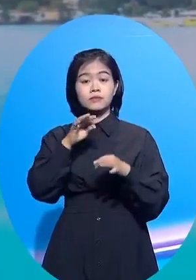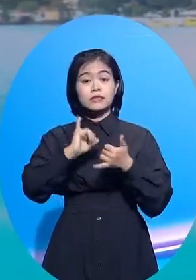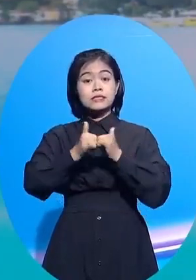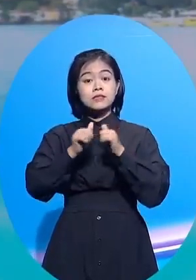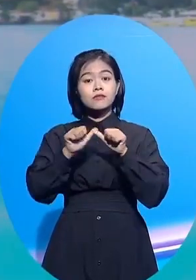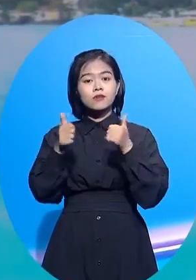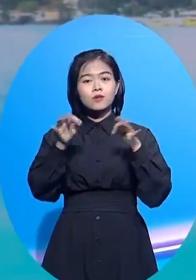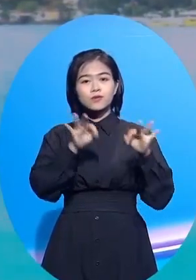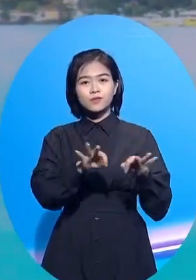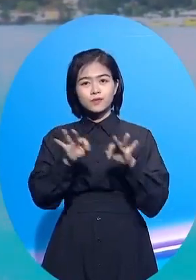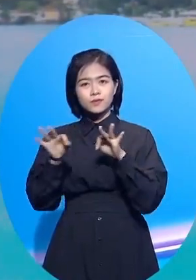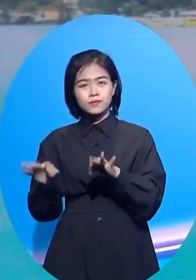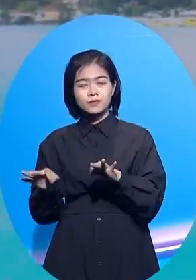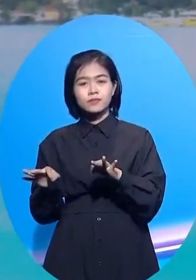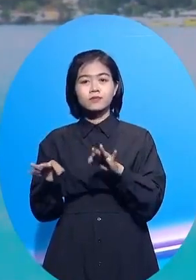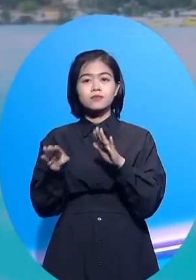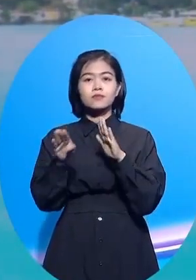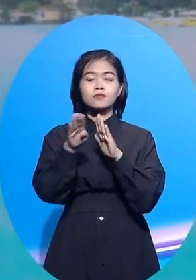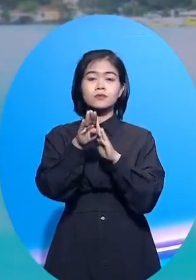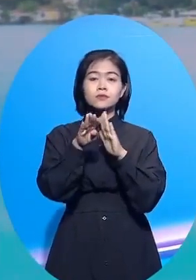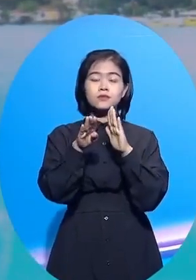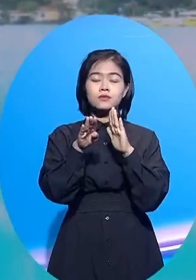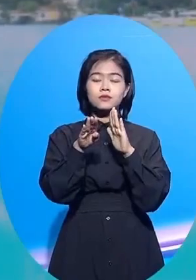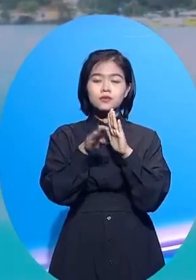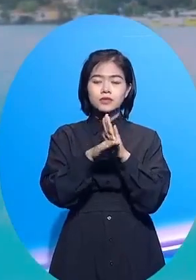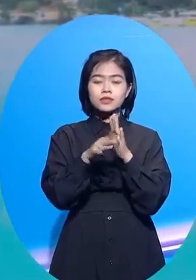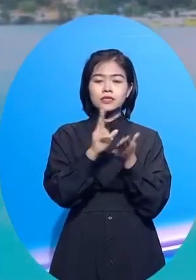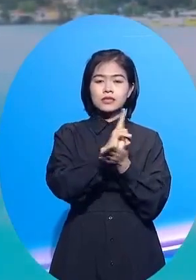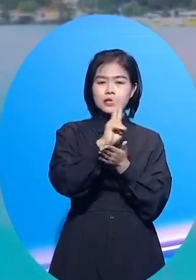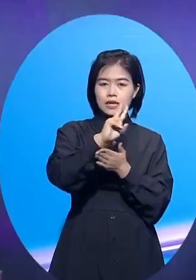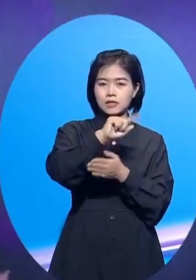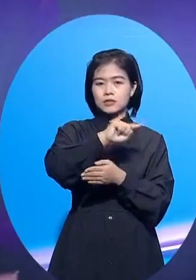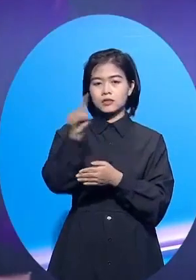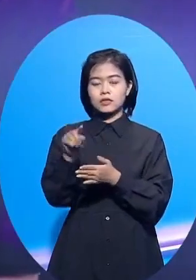dự kiến từ tháng 2 đến tháng 4 năm 2023.